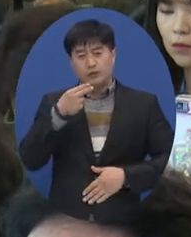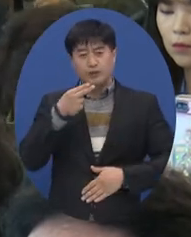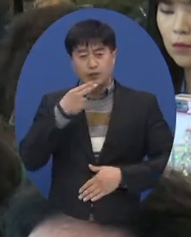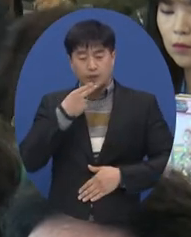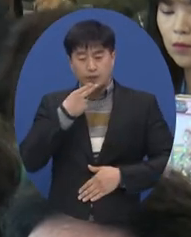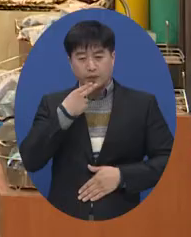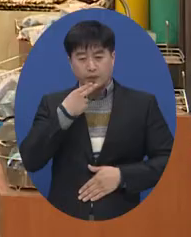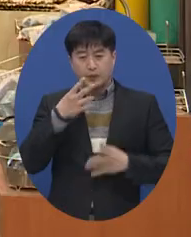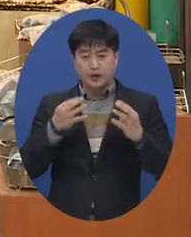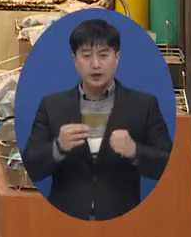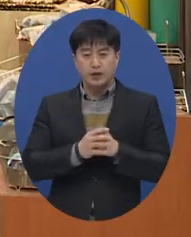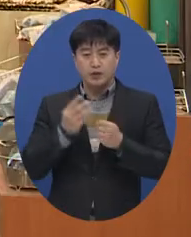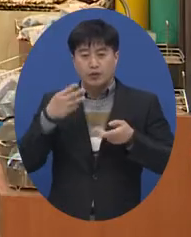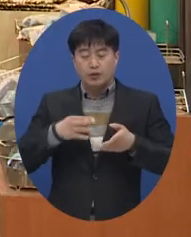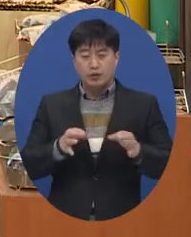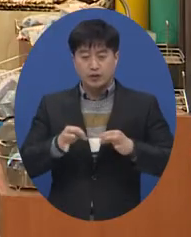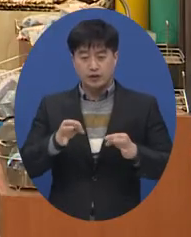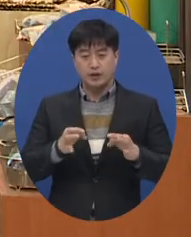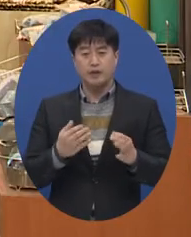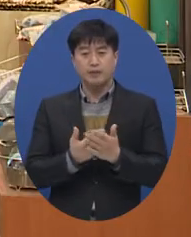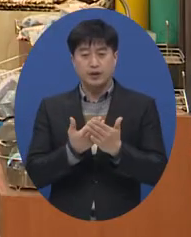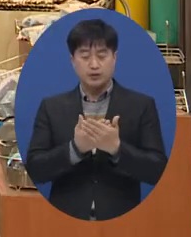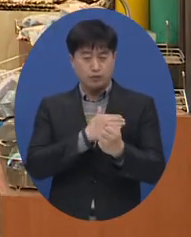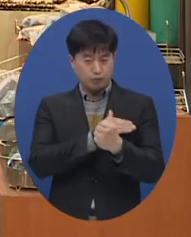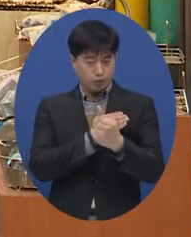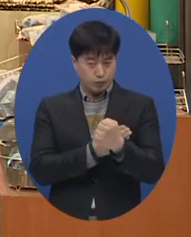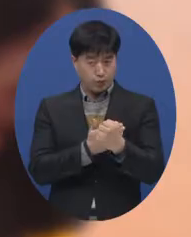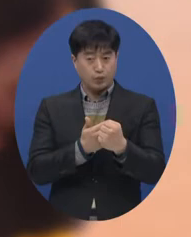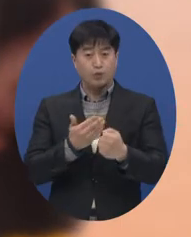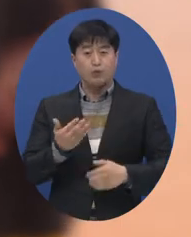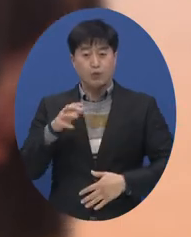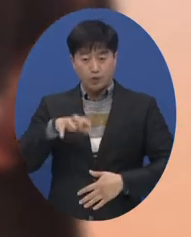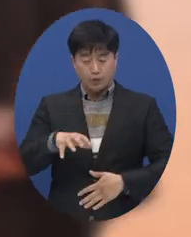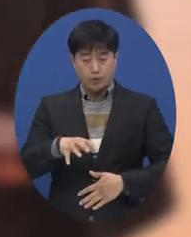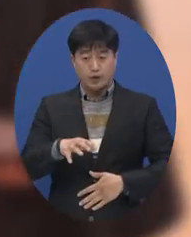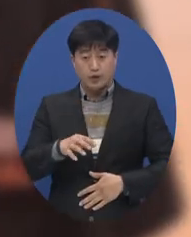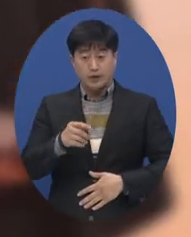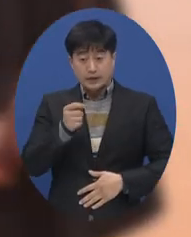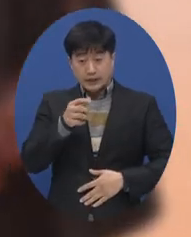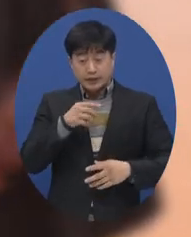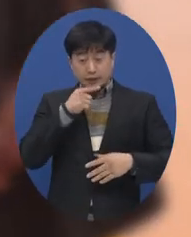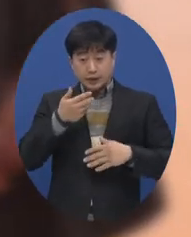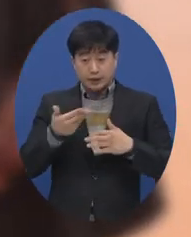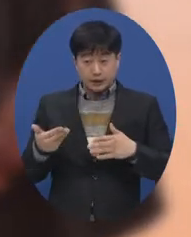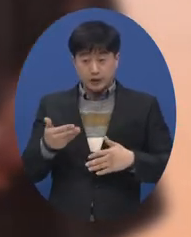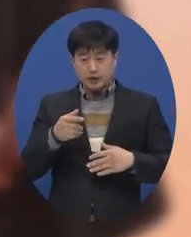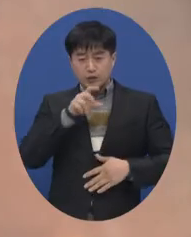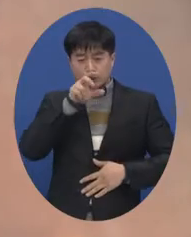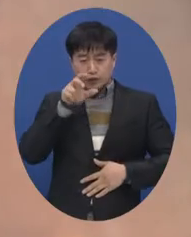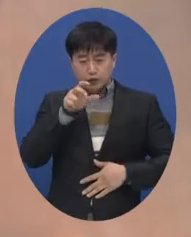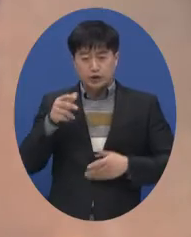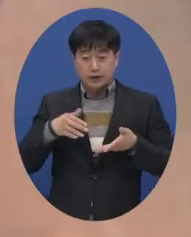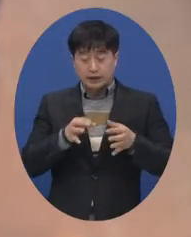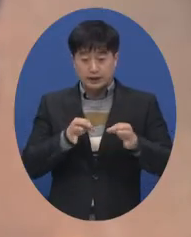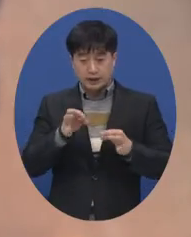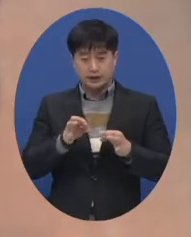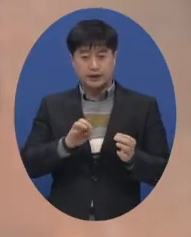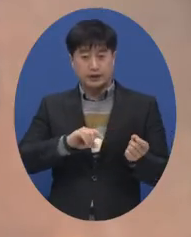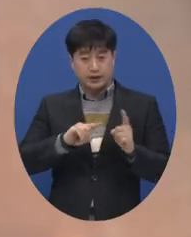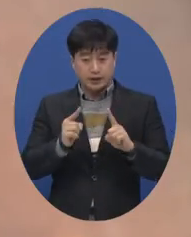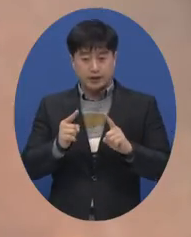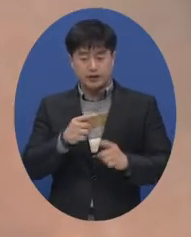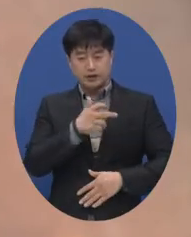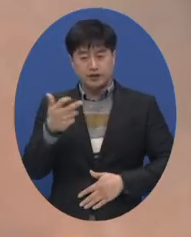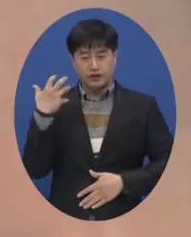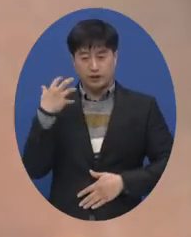발휘하지 못한다며 경기도시장상권진흥원이 우리 경제의 모세혈관인 골목상권을 살리는데 큰 역할을 하게 될